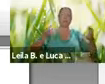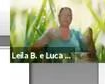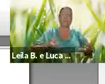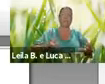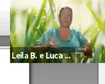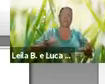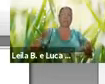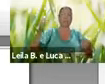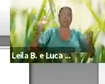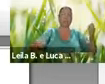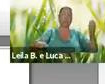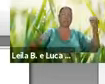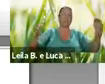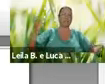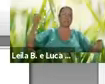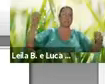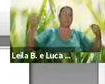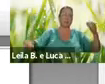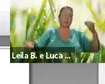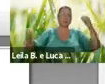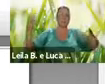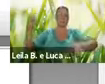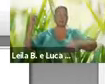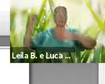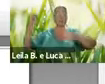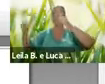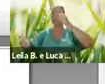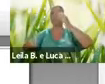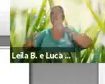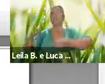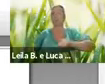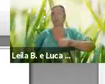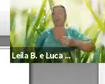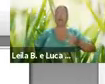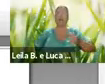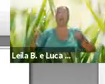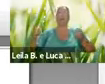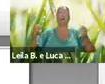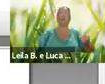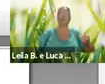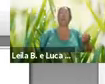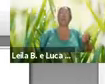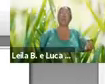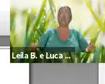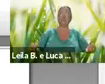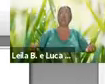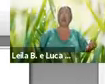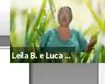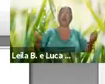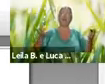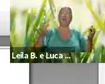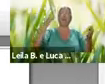cosa, ogni pensiero di crudeltà, tristezza, amore, comprensione, speranza, gioia, hanno un peso, hanno